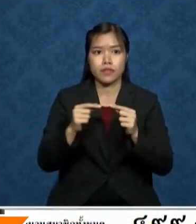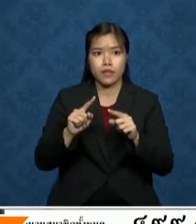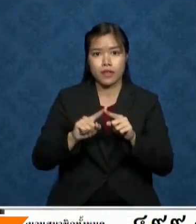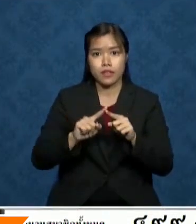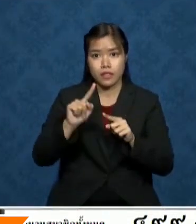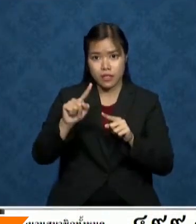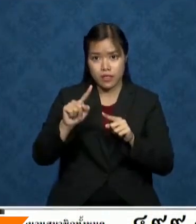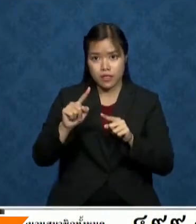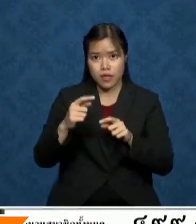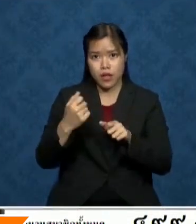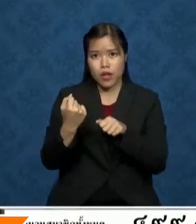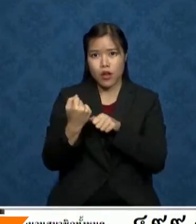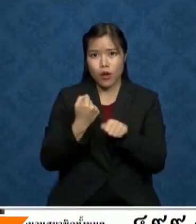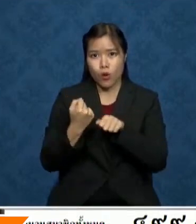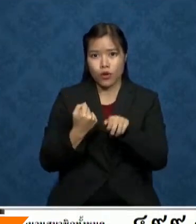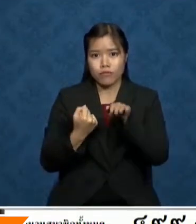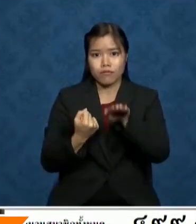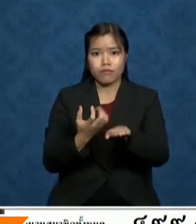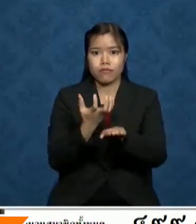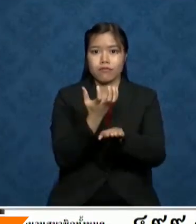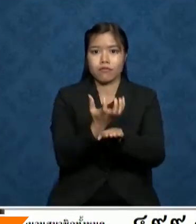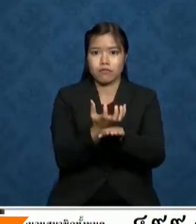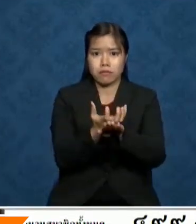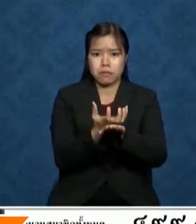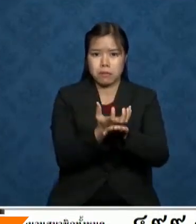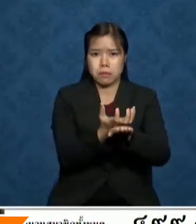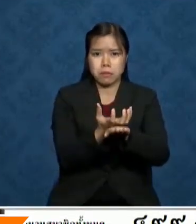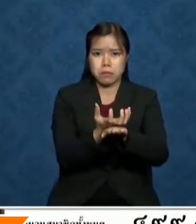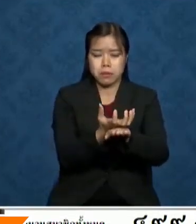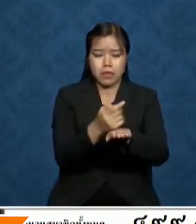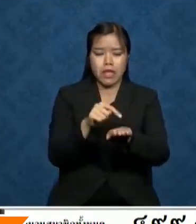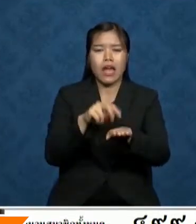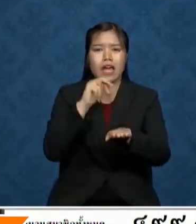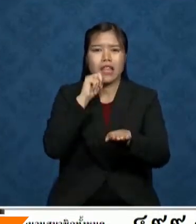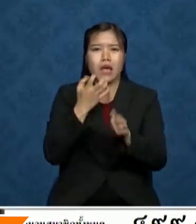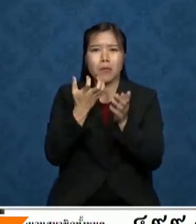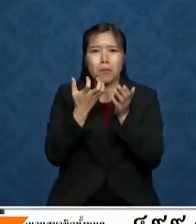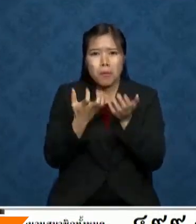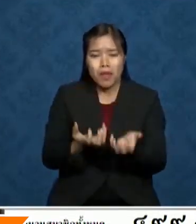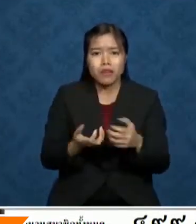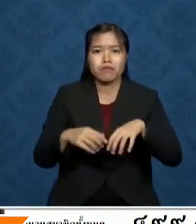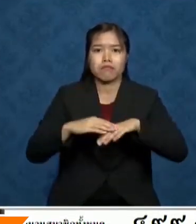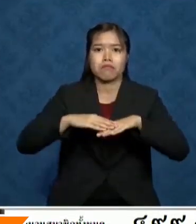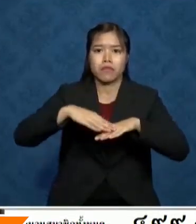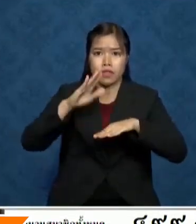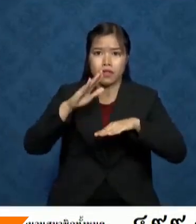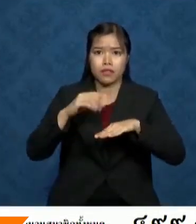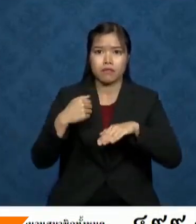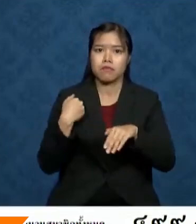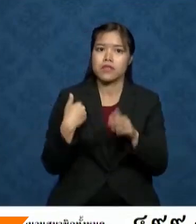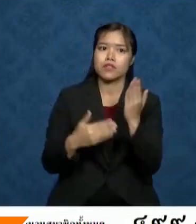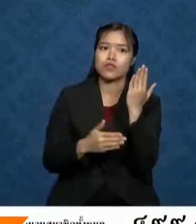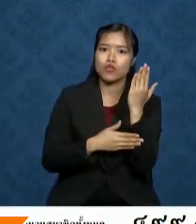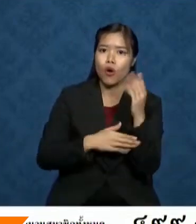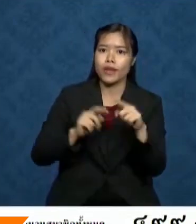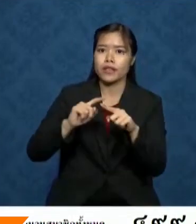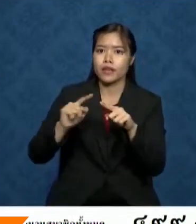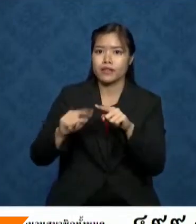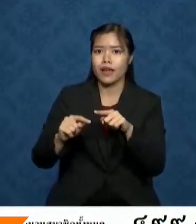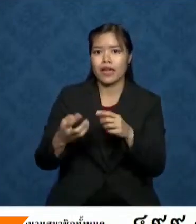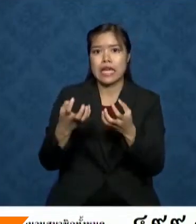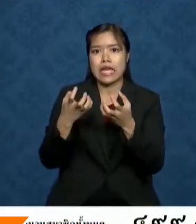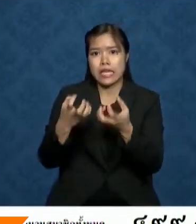ารถบรรทุ น้หนักเกินเข้าในซอยária 2-69 และซอยอยางออนอกมากมาย käyttว scheduleทุกหิดหินป THEY